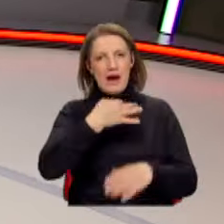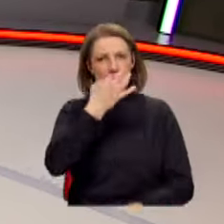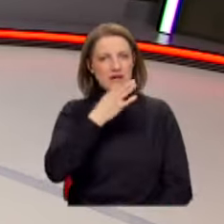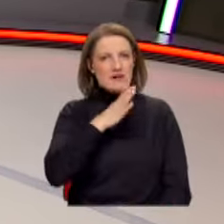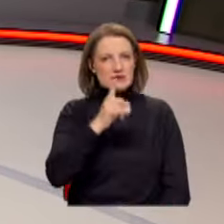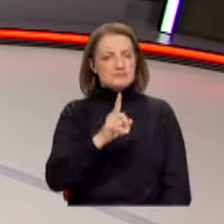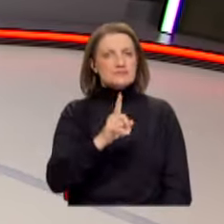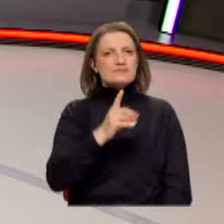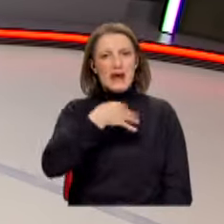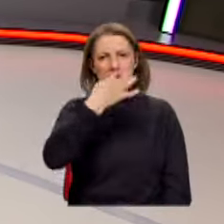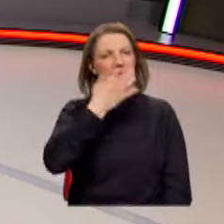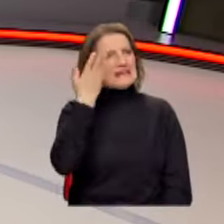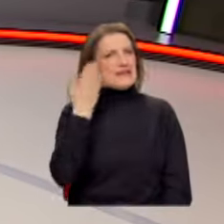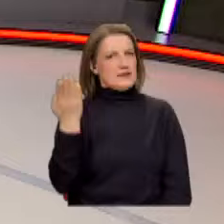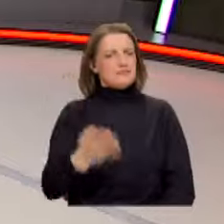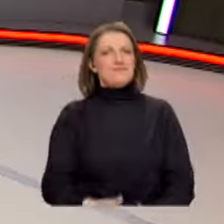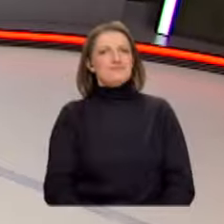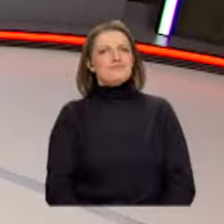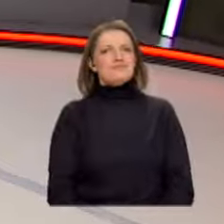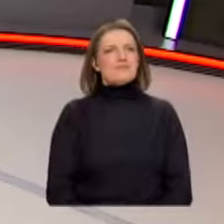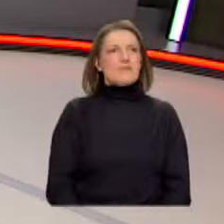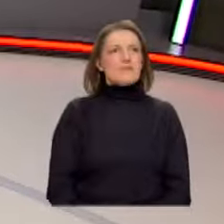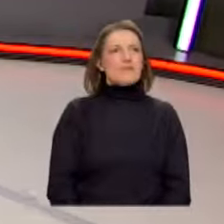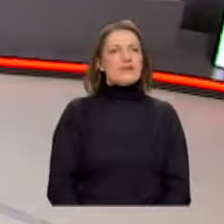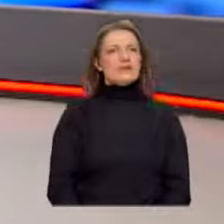değil mi? Arkadaşlar haberi bir izleyelim de. Doğru.